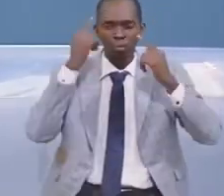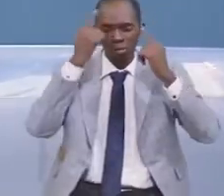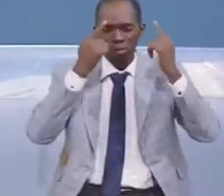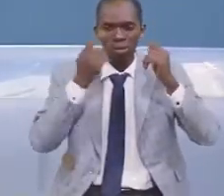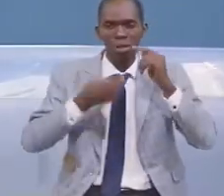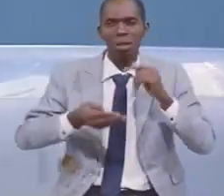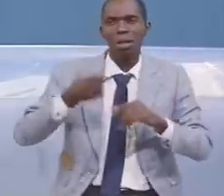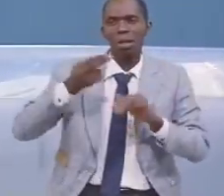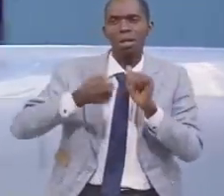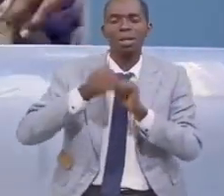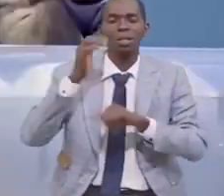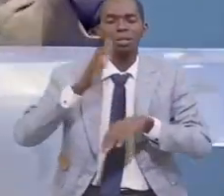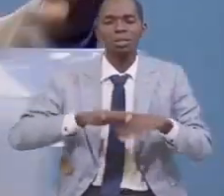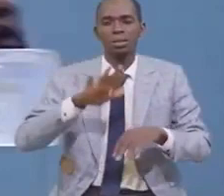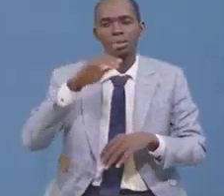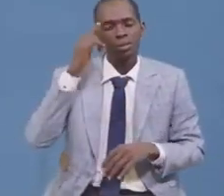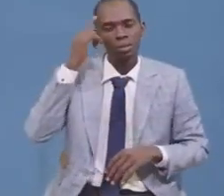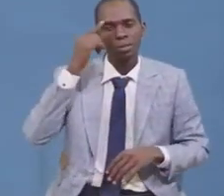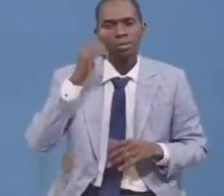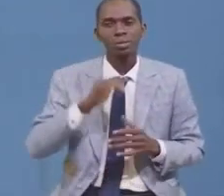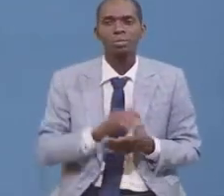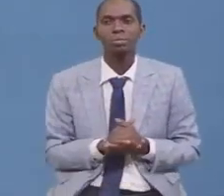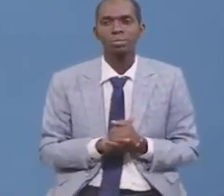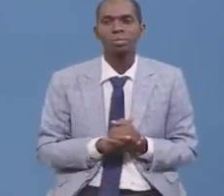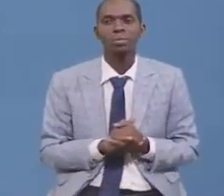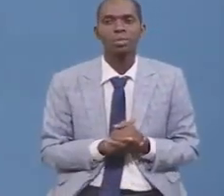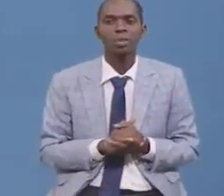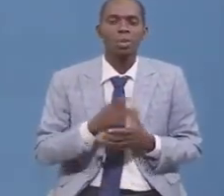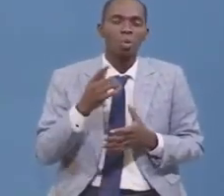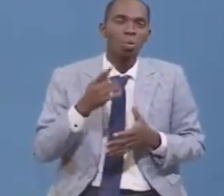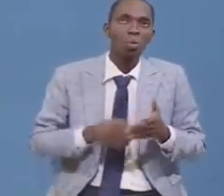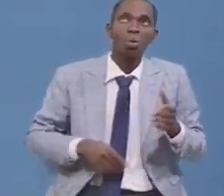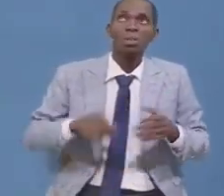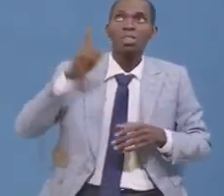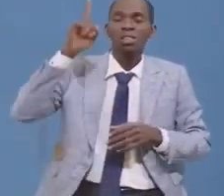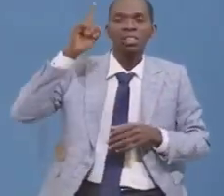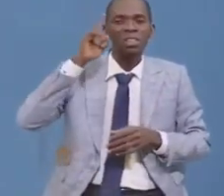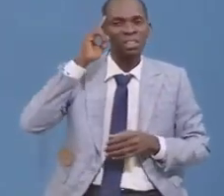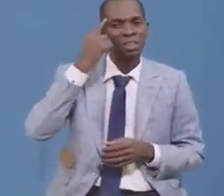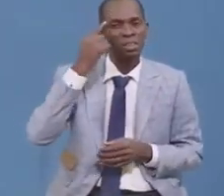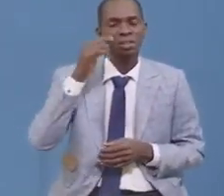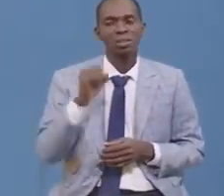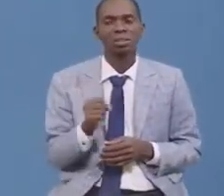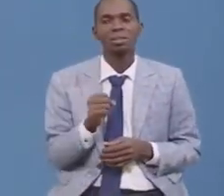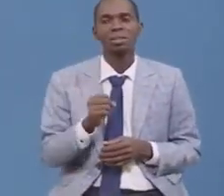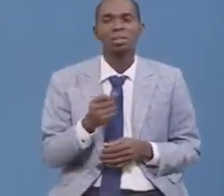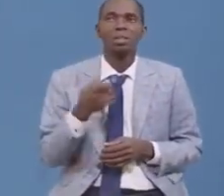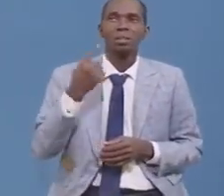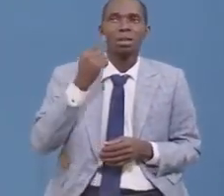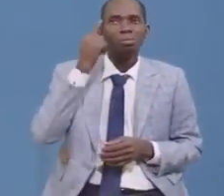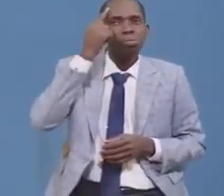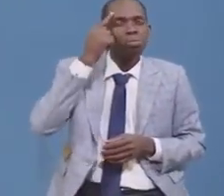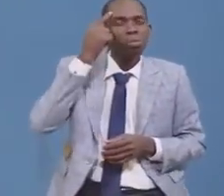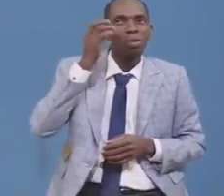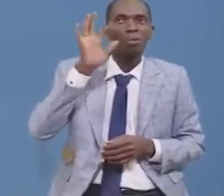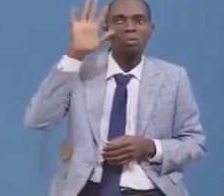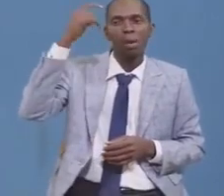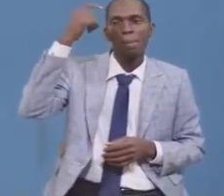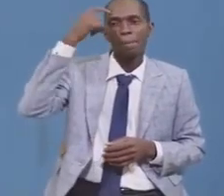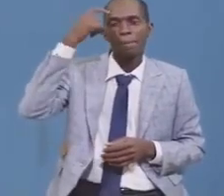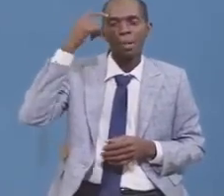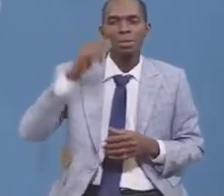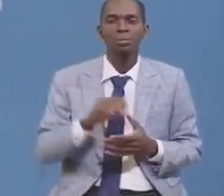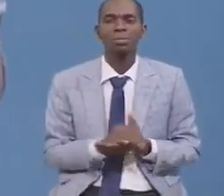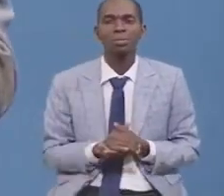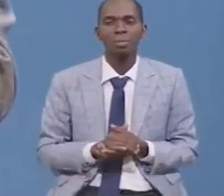ఆలోచనలు కూడా మీ ఆలోచనల కంటే ఎంత ఉన్నతముగా ఉన్నాయి. What he thinks. ఆయన దేని యోచిస్తున్నాడు? The thoughts of his mind. ఆయన మనసులో ఏ ఆలోచన